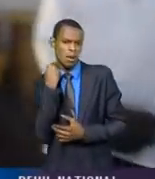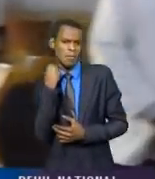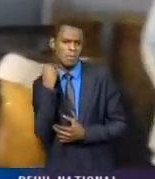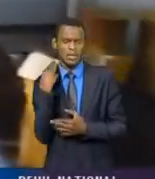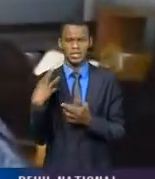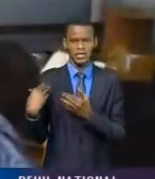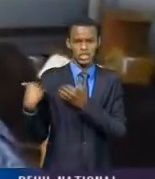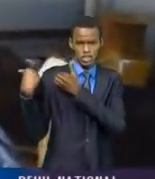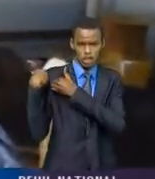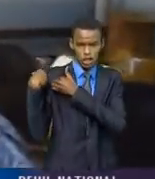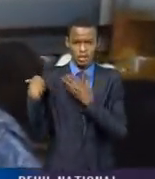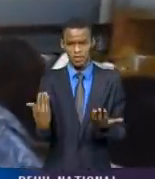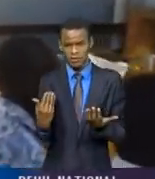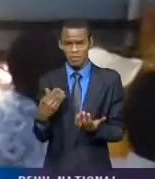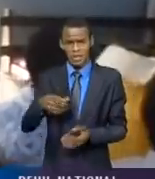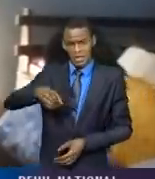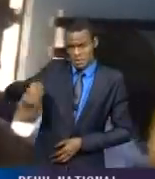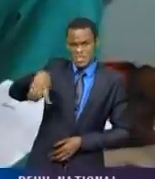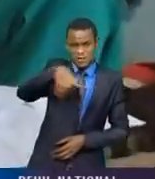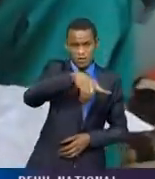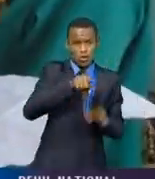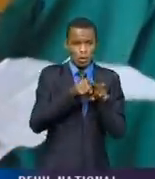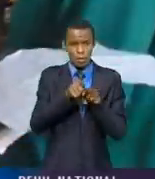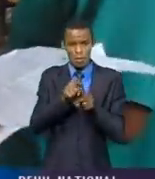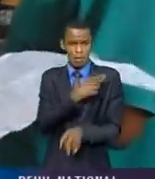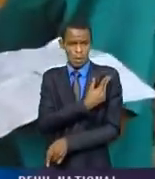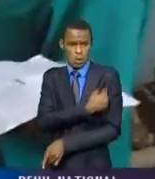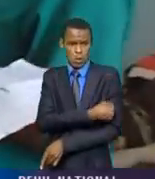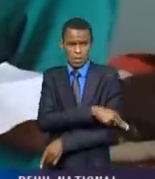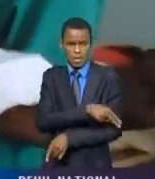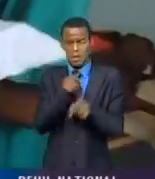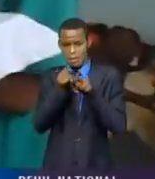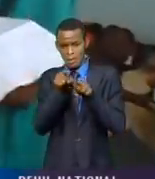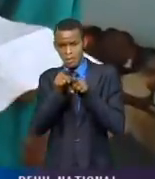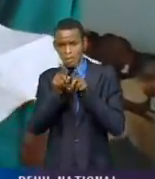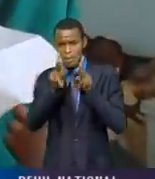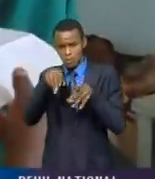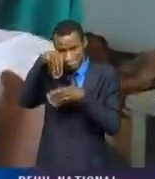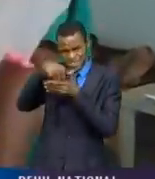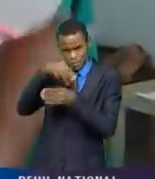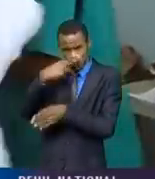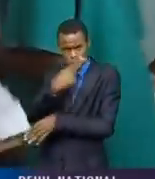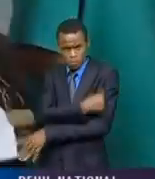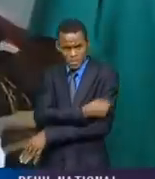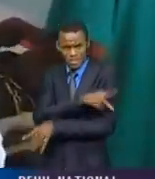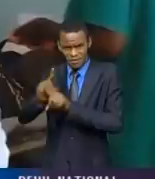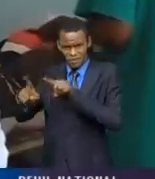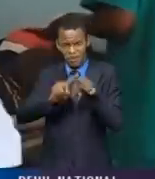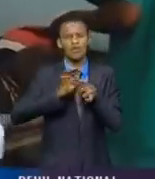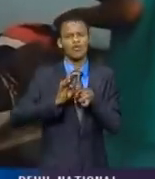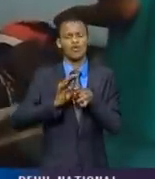santé de médecins directeurs d'hôpitaux et autres personnels médical s'est concrétisé par l'honorable sénateur jean-pierre